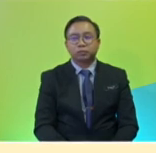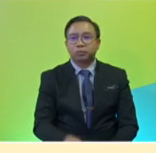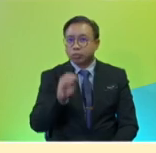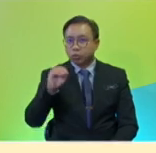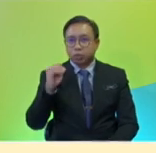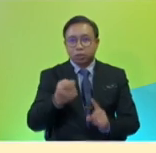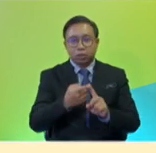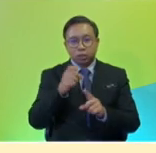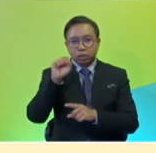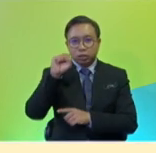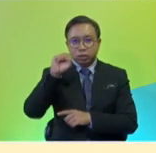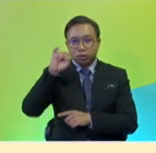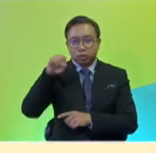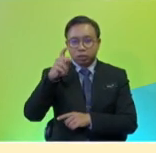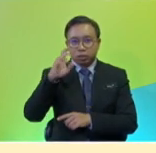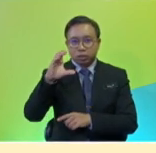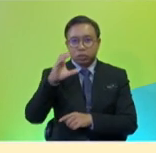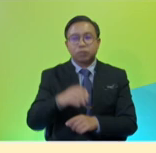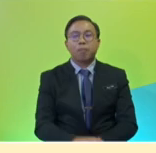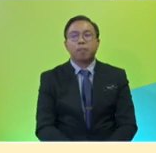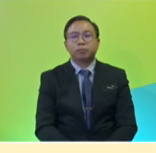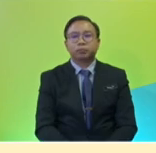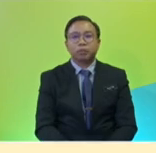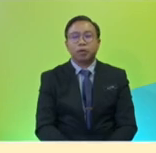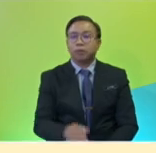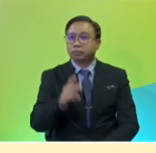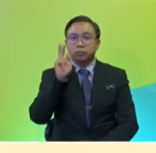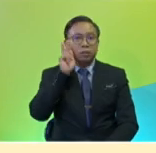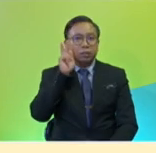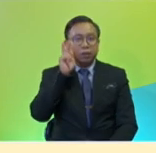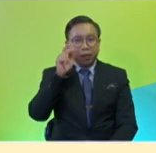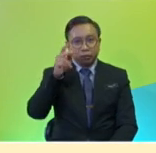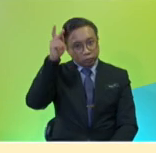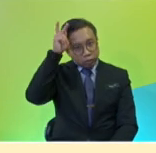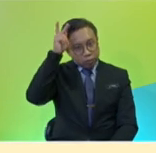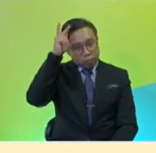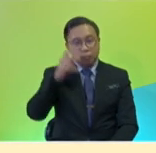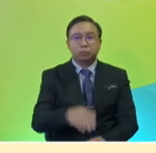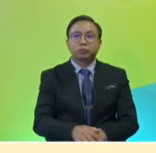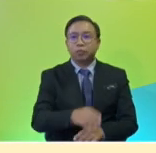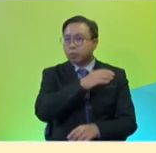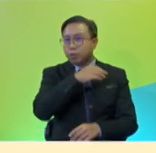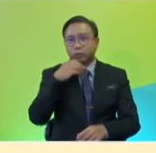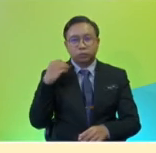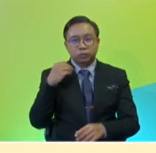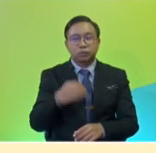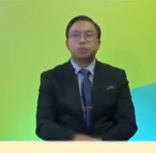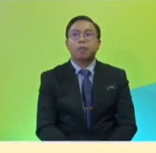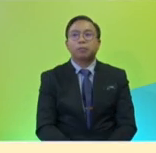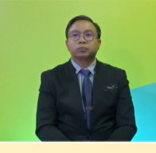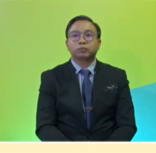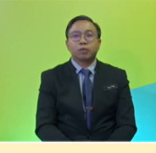dari SJKC Kat Hua K Alostar Kedah, iaitu Tan Guan Xian dan juga Chan Chang Lui.